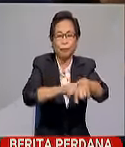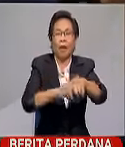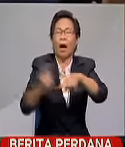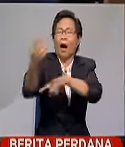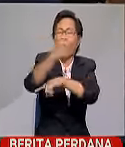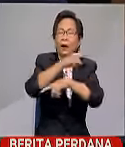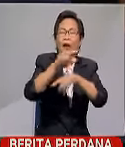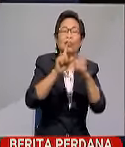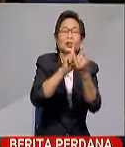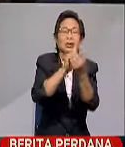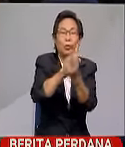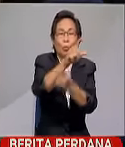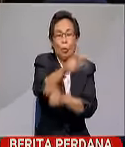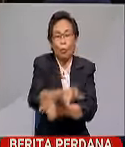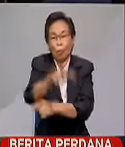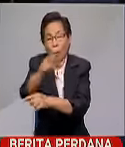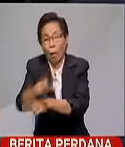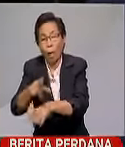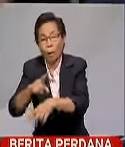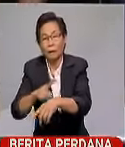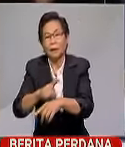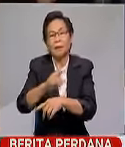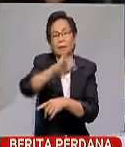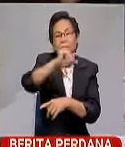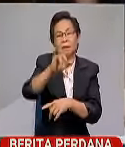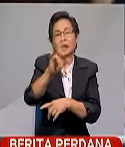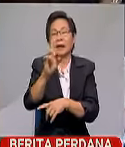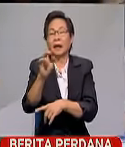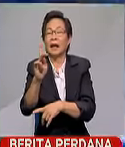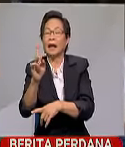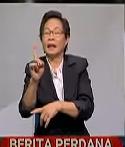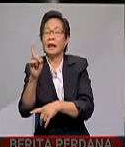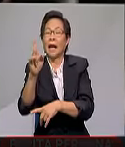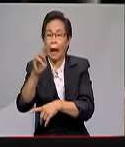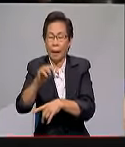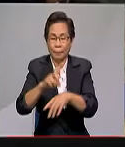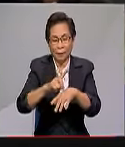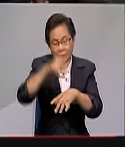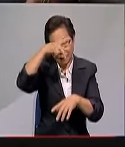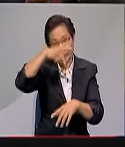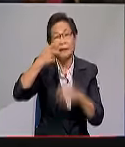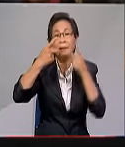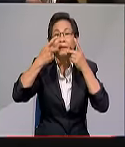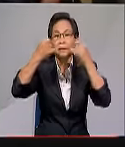bertemu pelanggan Jabatan Kastam Diraja Malaysia JKDM di Kelana Jaya.